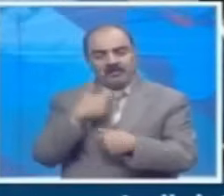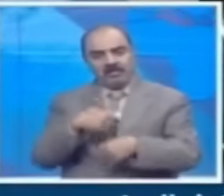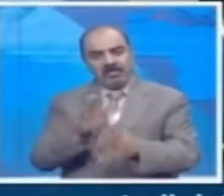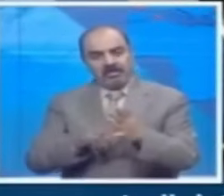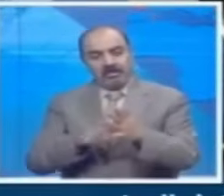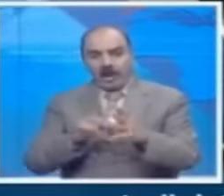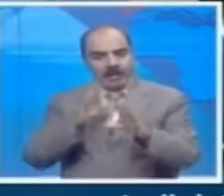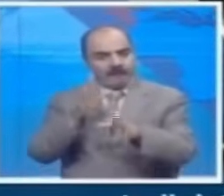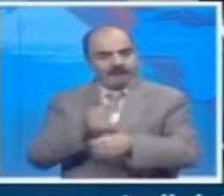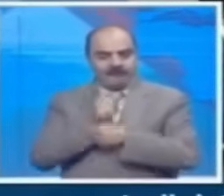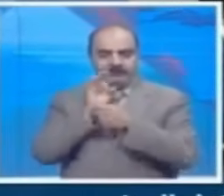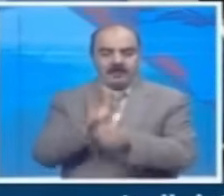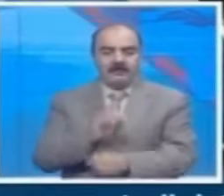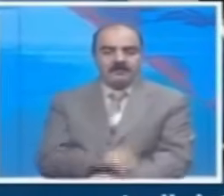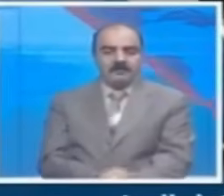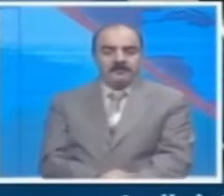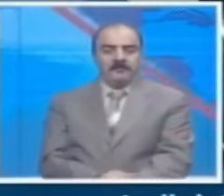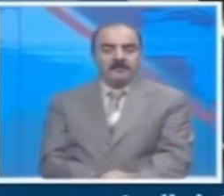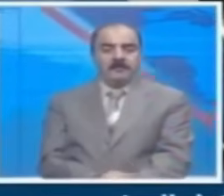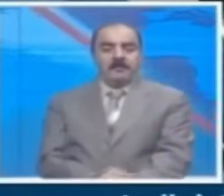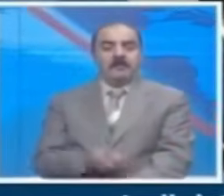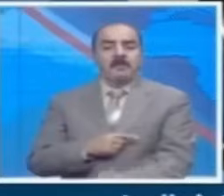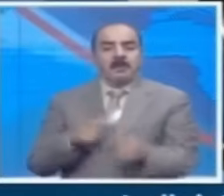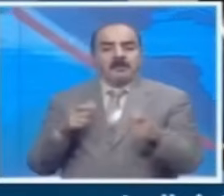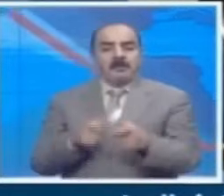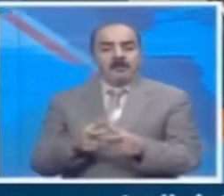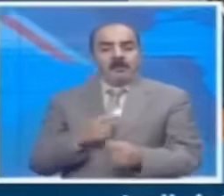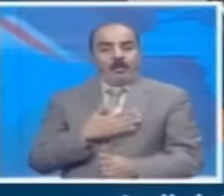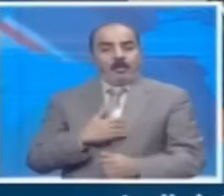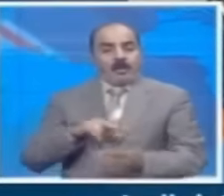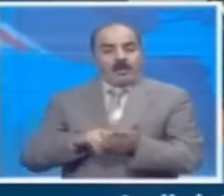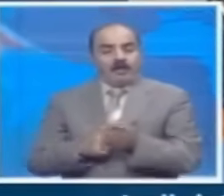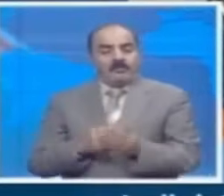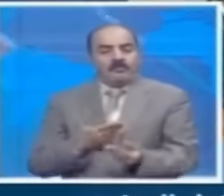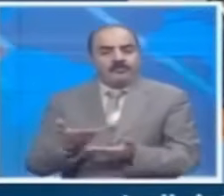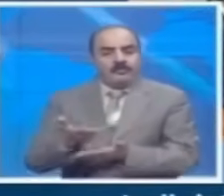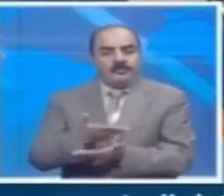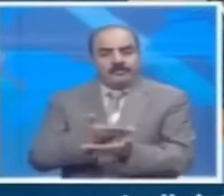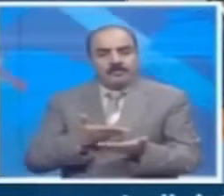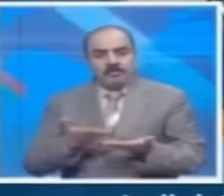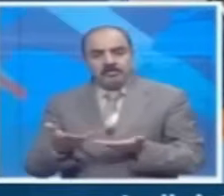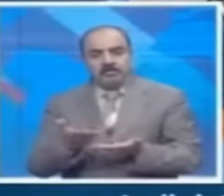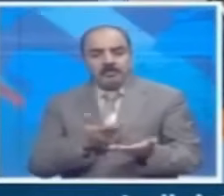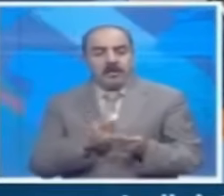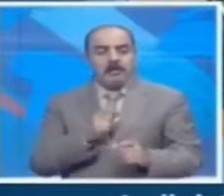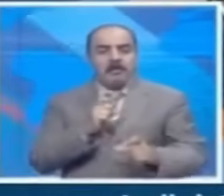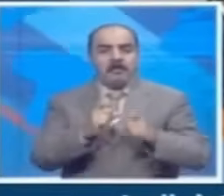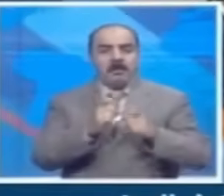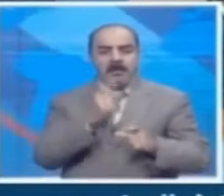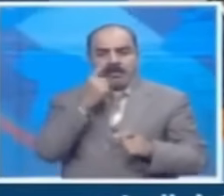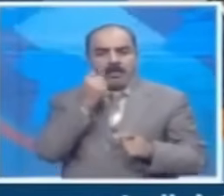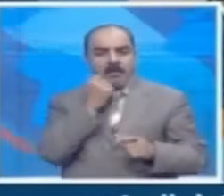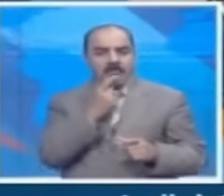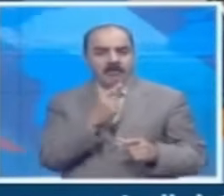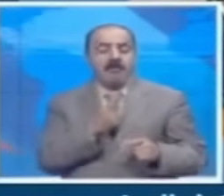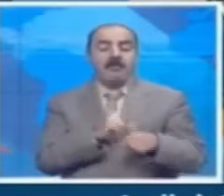الشريحة العمرية. كما تناول الاجتماع جهود الحكومة لتعزيز الدور المجتمعي لبنك ناصر ومشروعات